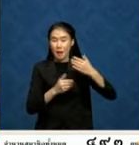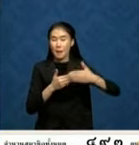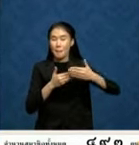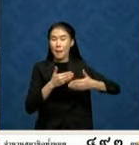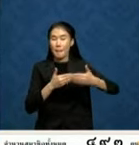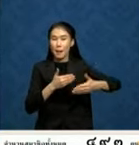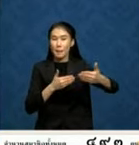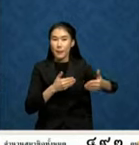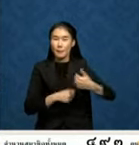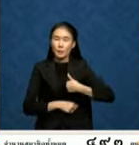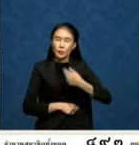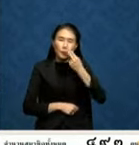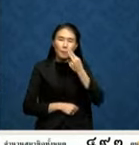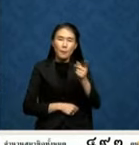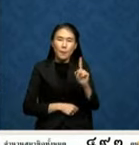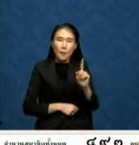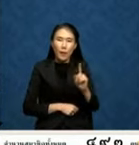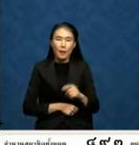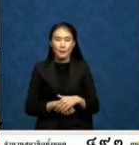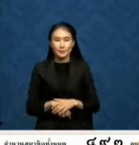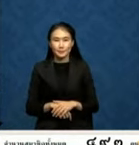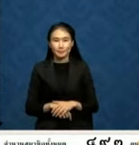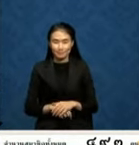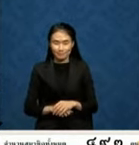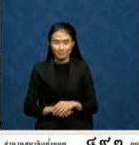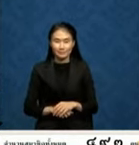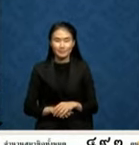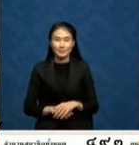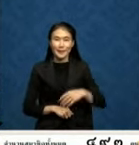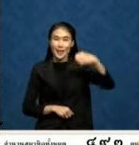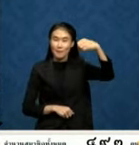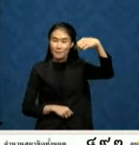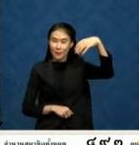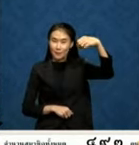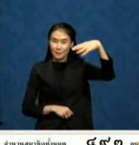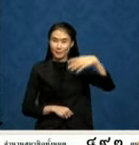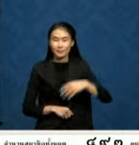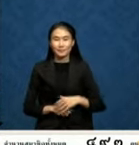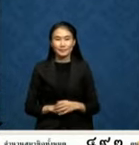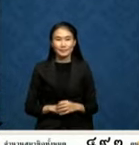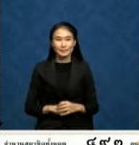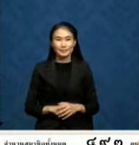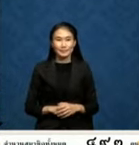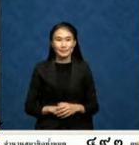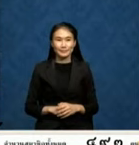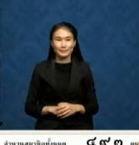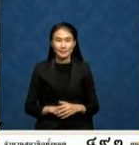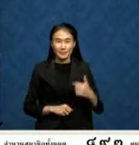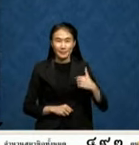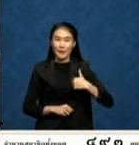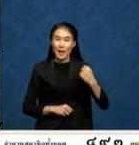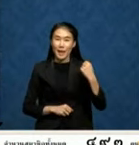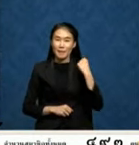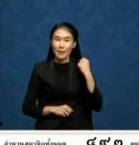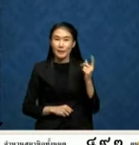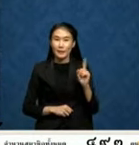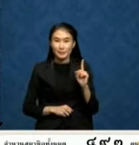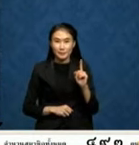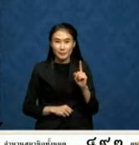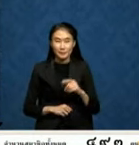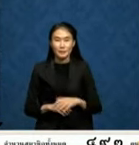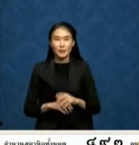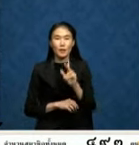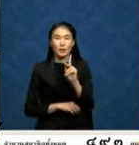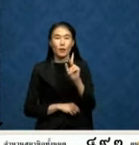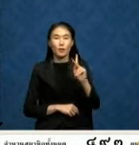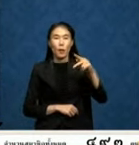มีลักษณะเช่นไรนะครับค่าไฟนะครับในส่วนที่เป็นบทบาทนะครับที่เป็นอำนาจของทางก